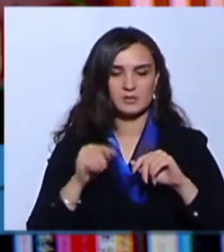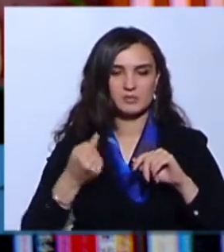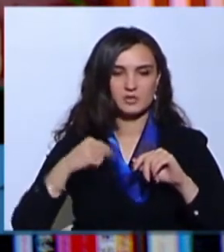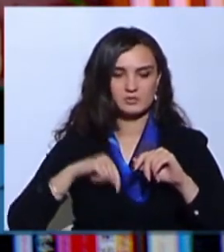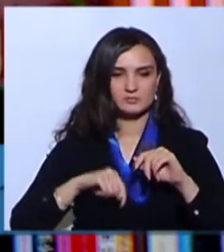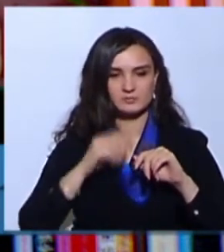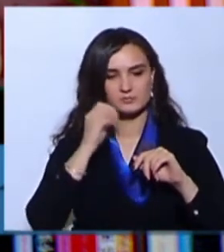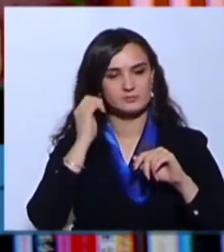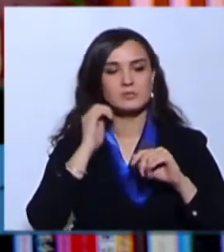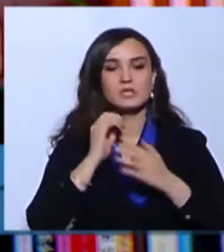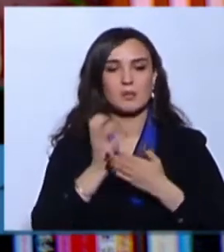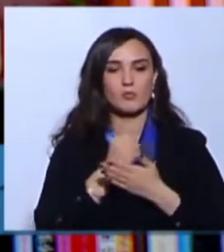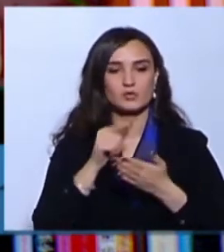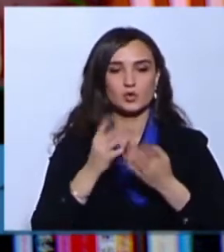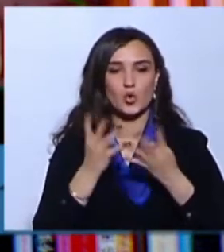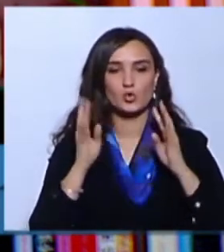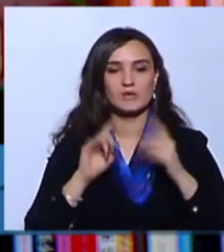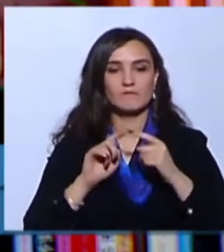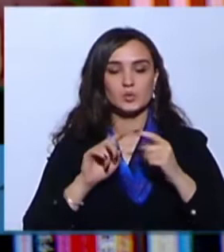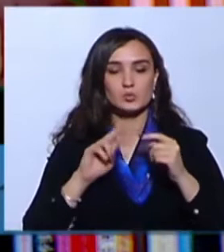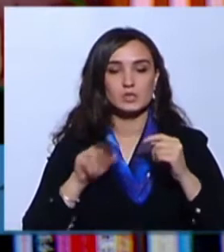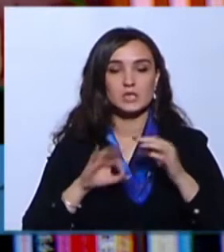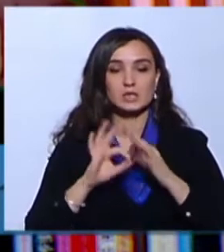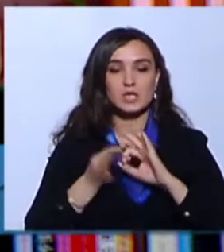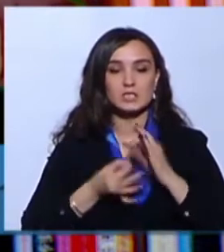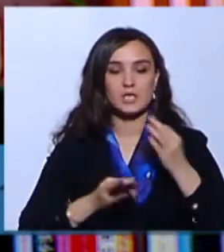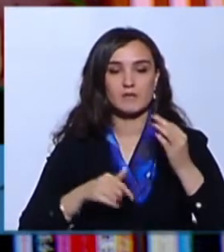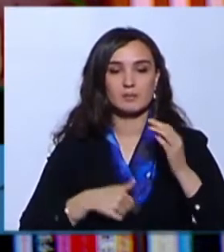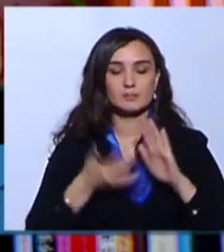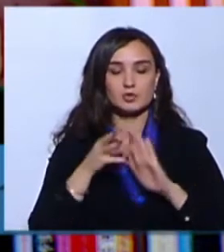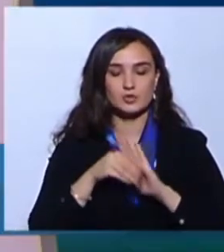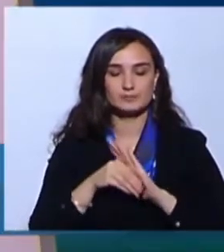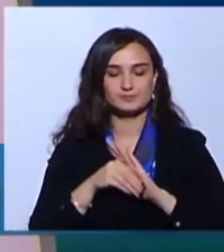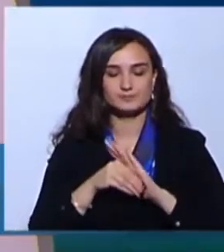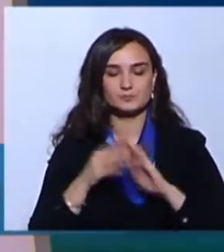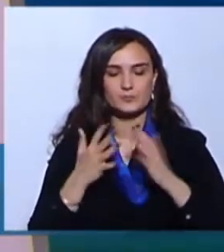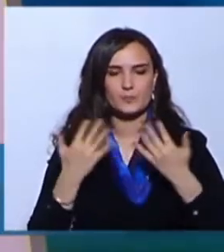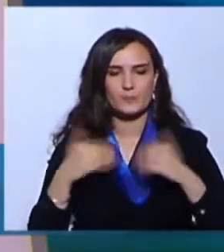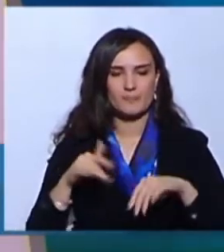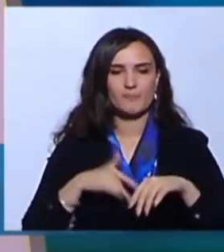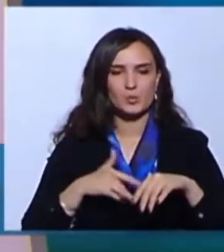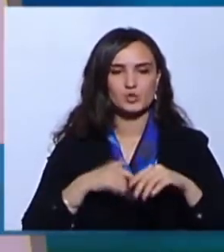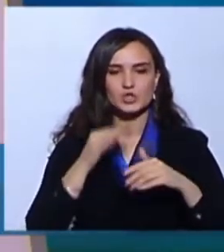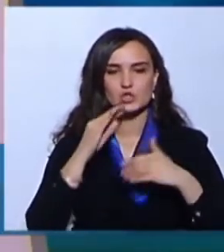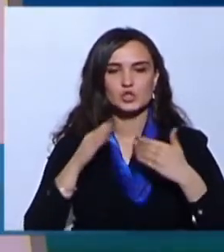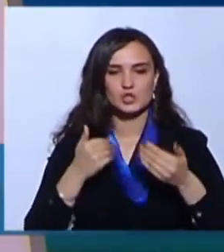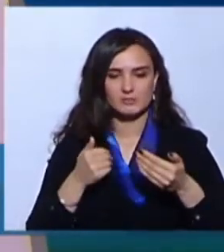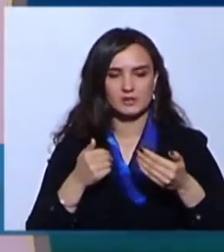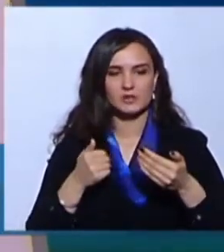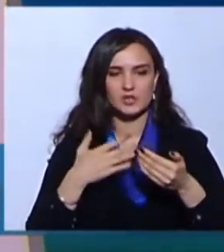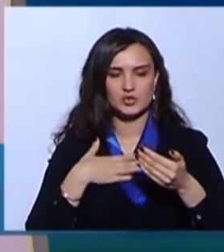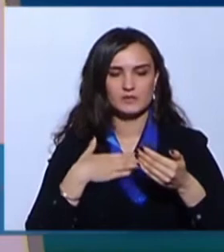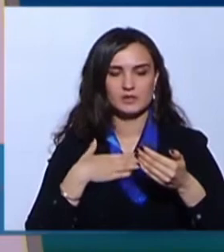სადინრებში ნაპოვნია კორონავირუსი და ნაწლავებში, რომელიც უკვე კუჭის შემდეგ სეგმენტია